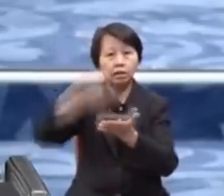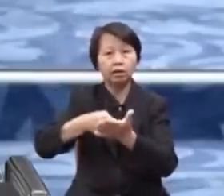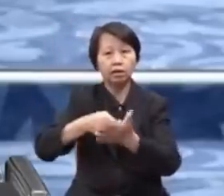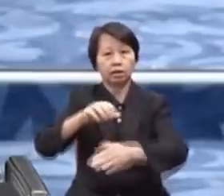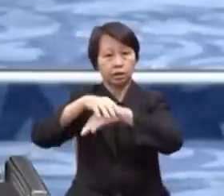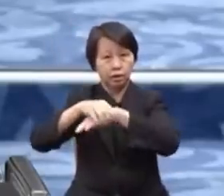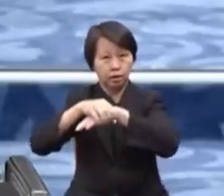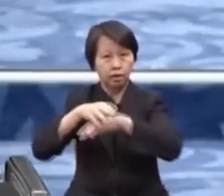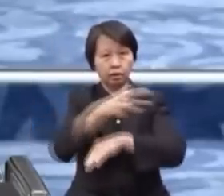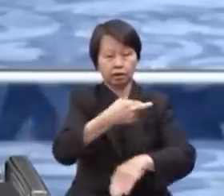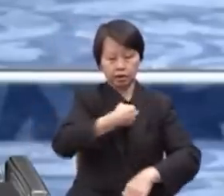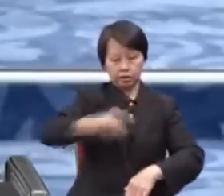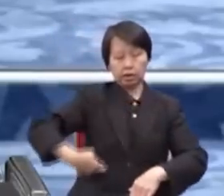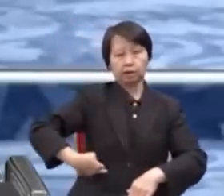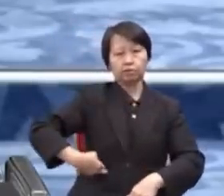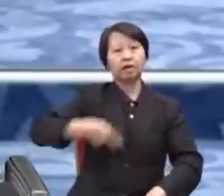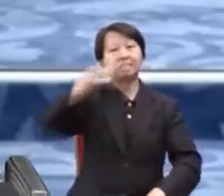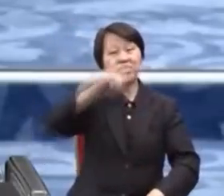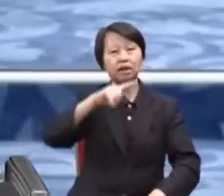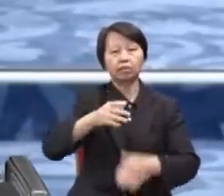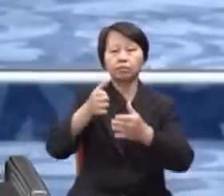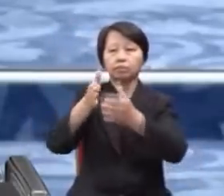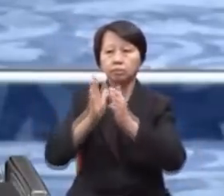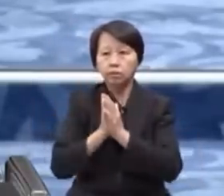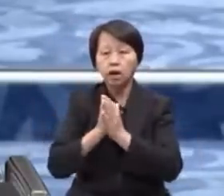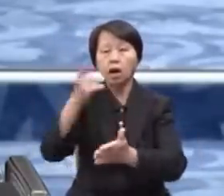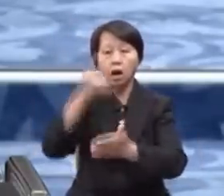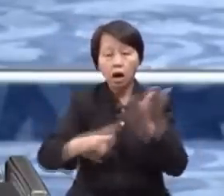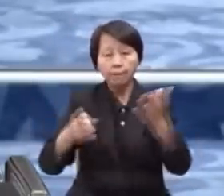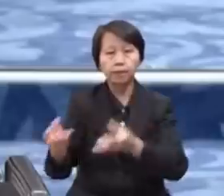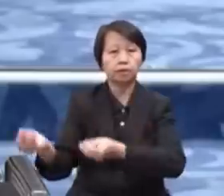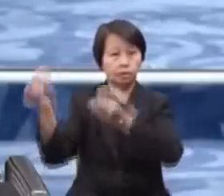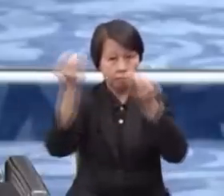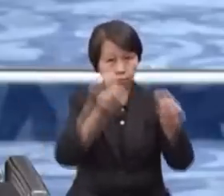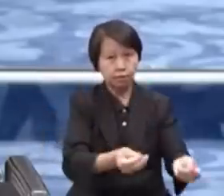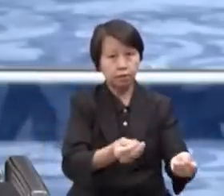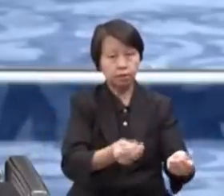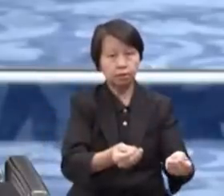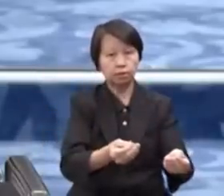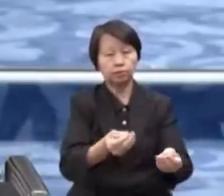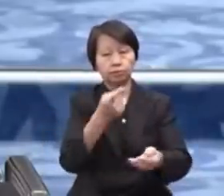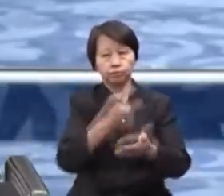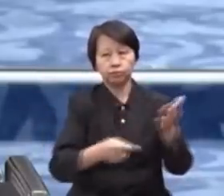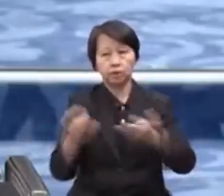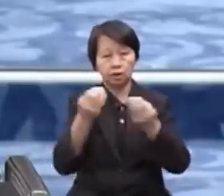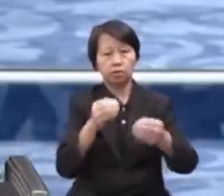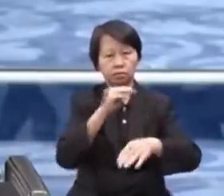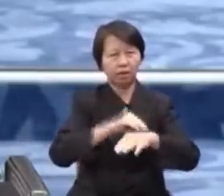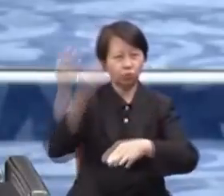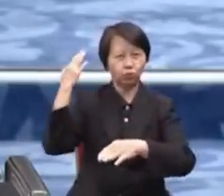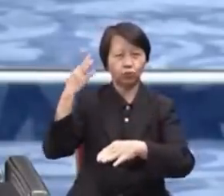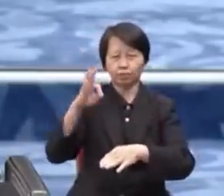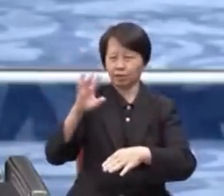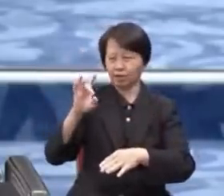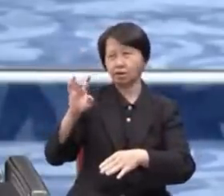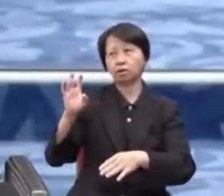antara Inggris dan raja siang meminta Supaya apa yang diberikan oleh pada ketika itu